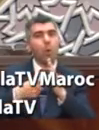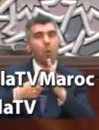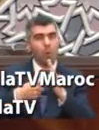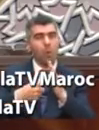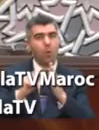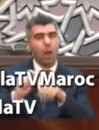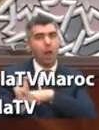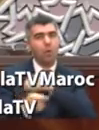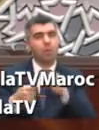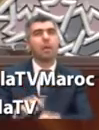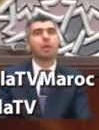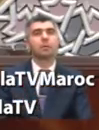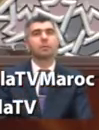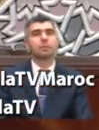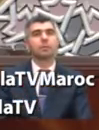القروية.